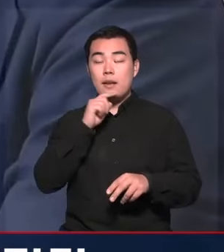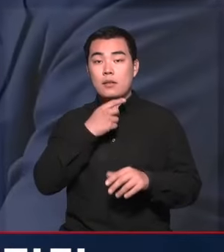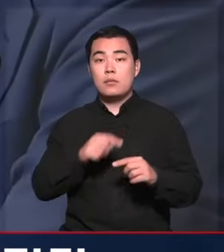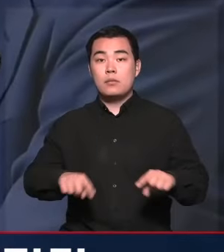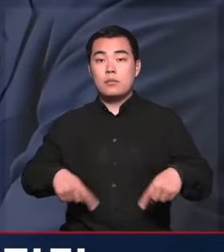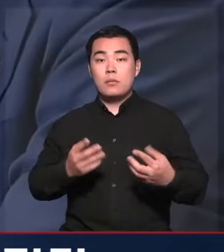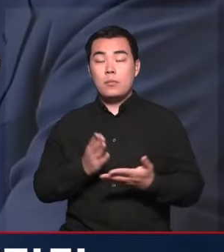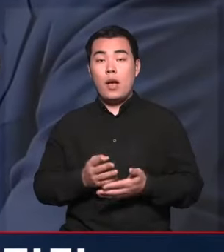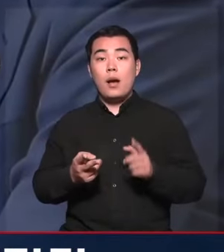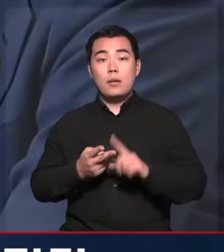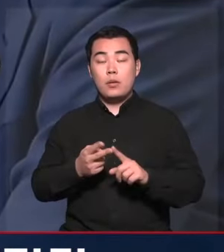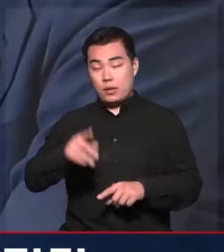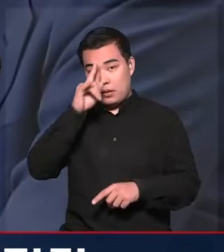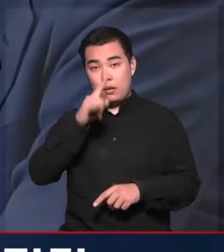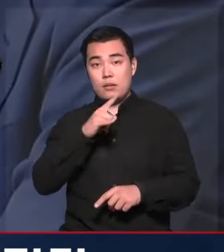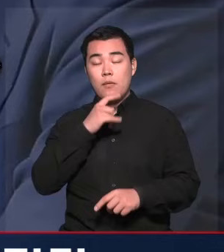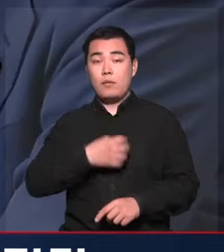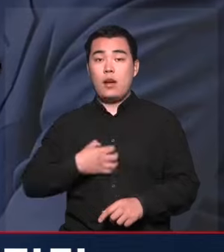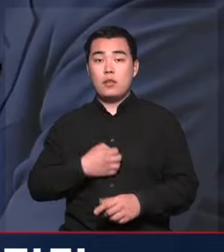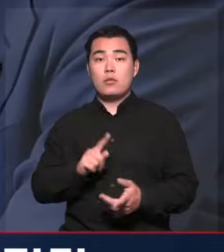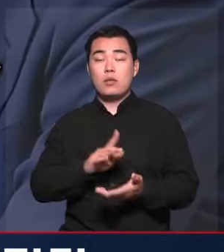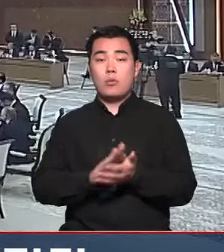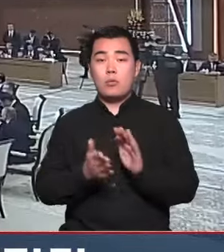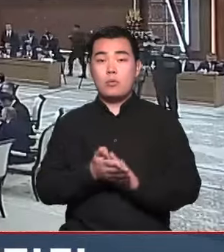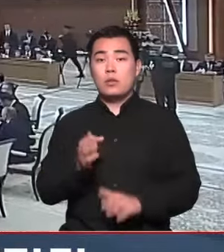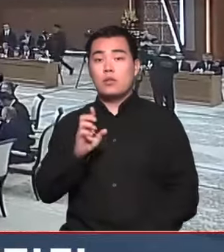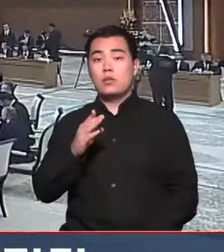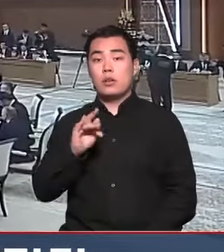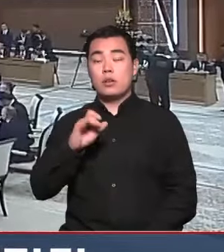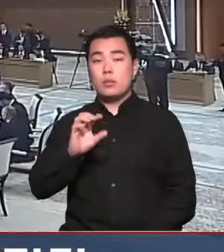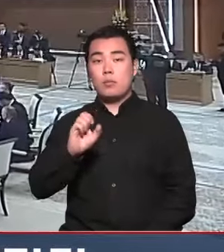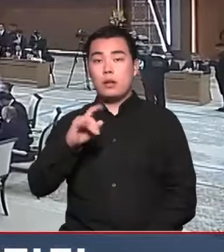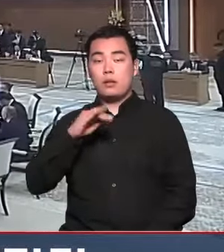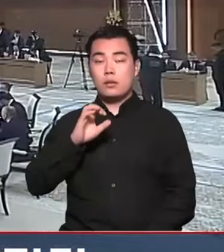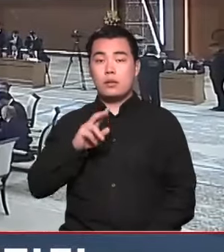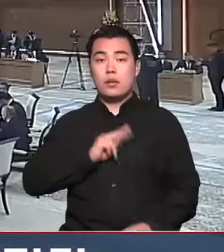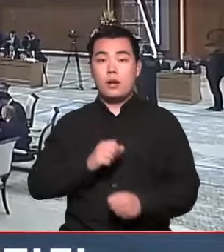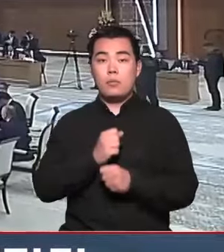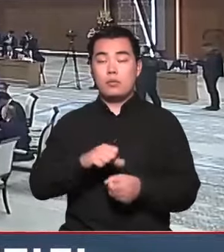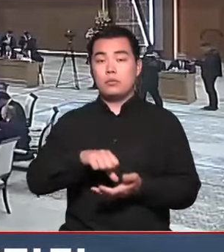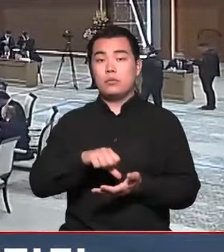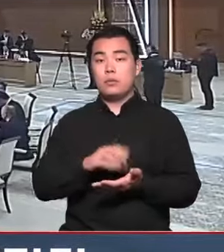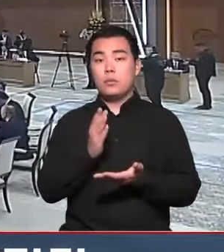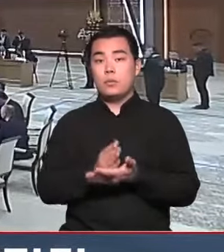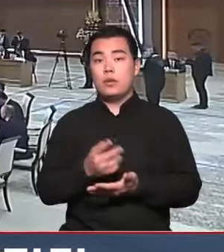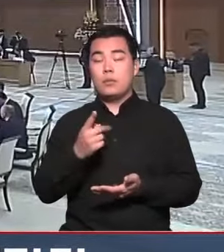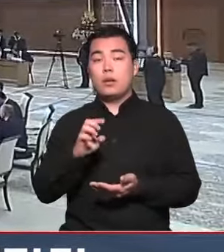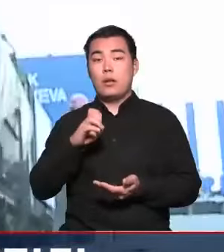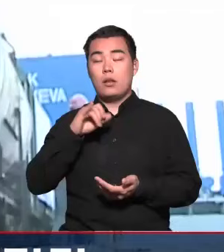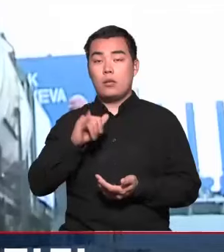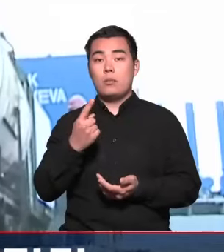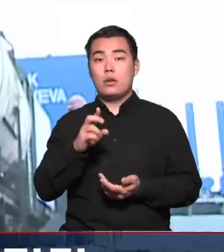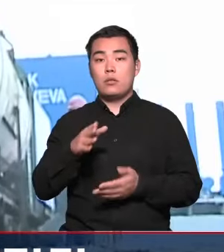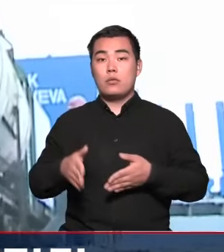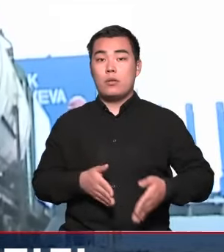береді. Екіншіден, Қазақстан маңызды келіссөздер жүргізіп, шығыс пен батыс арасындағы көпір ретіндегі рөлін күшейтті. Бір белдеу, бір жол